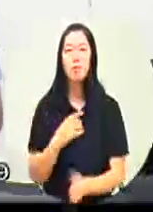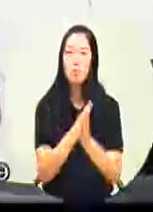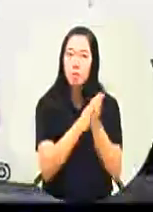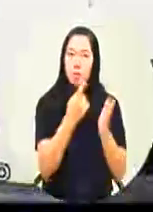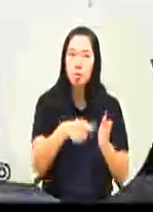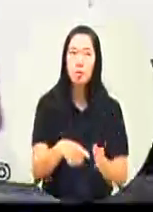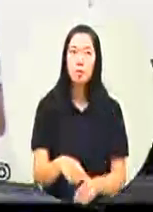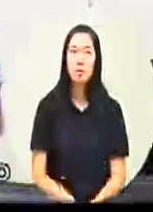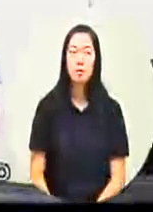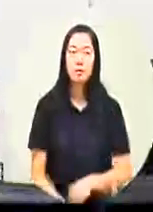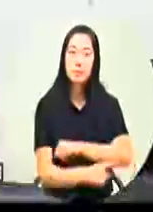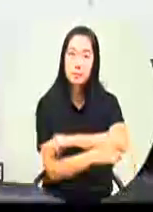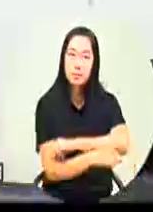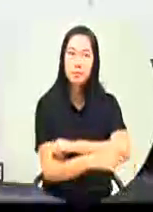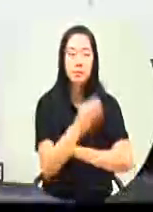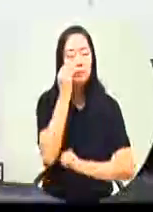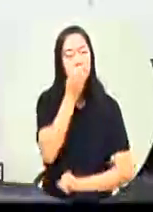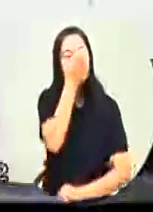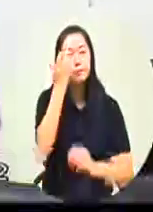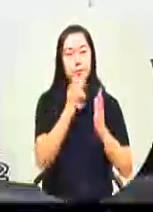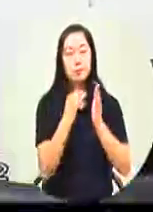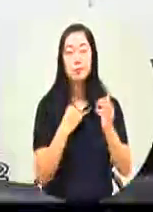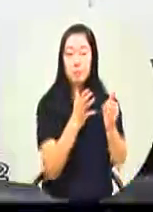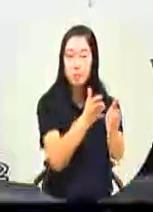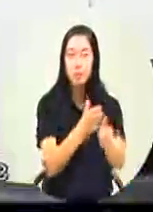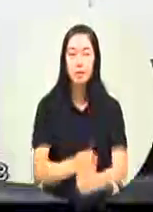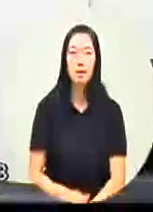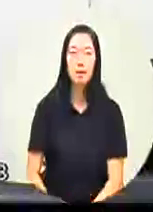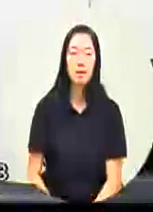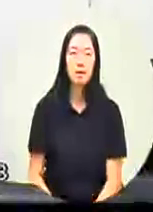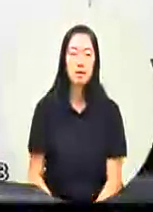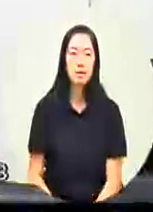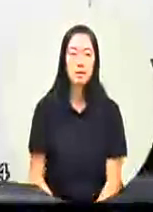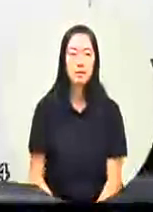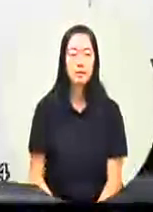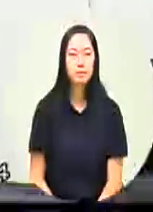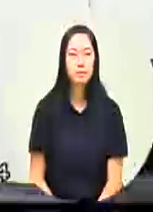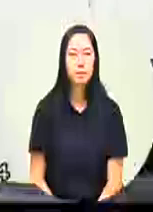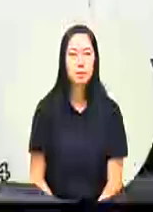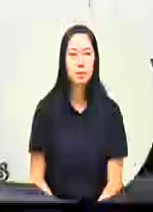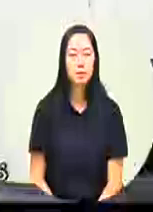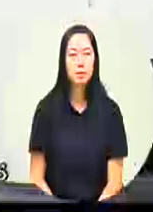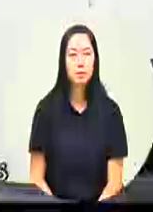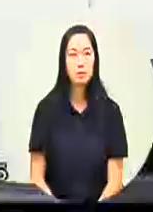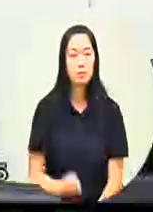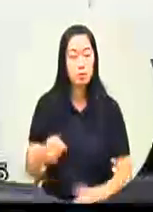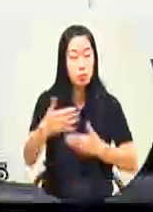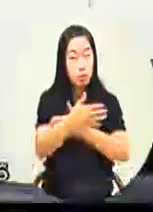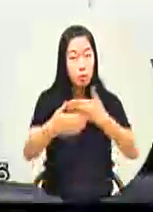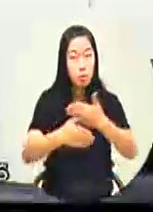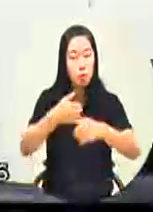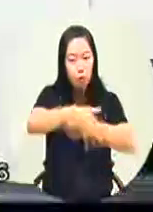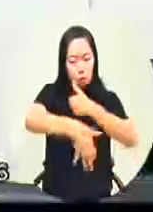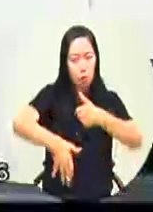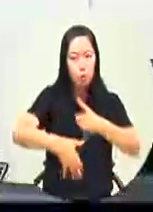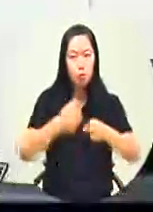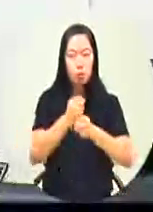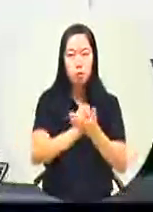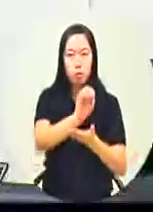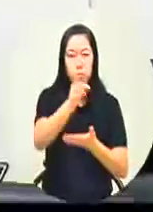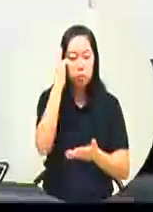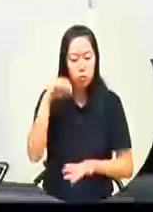光局。我们这个到底有一个哈，我觉得这一次交通部门的报告怎么都没有提